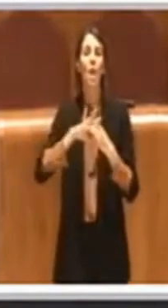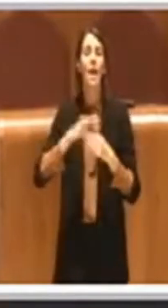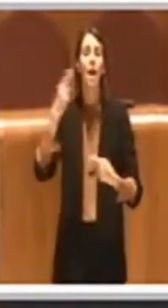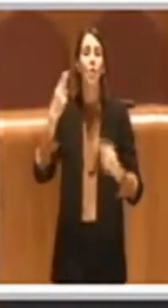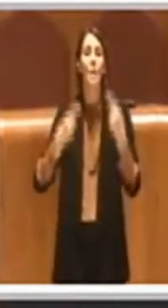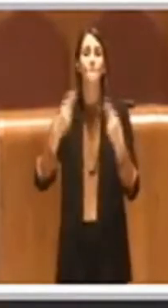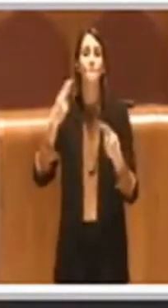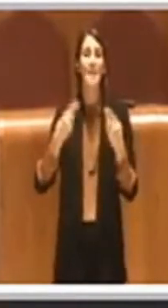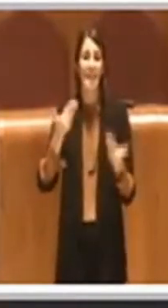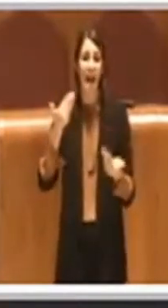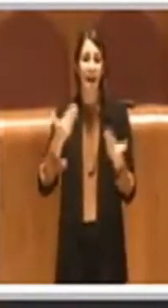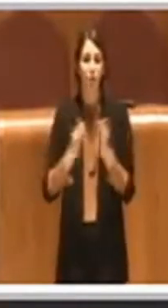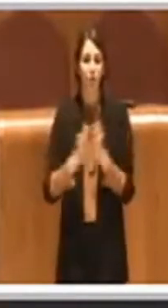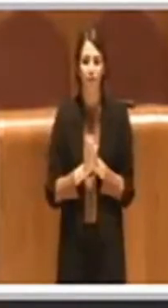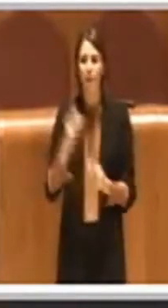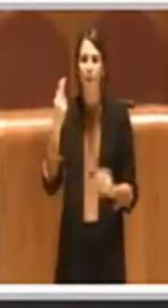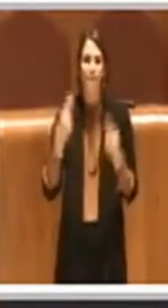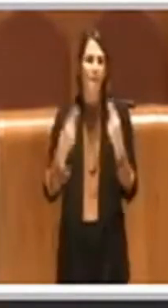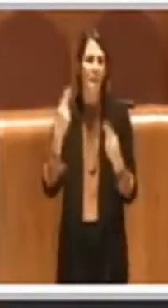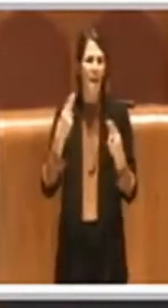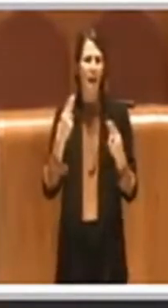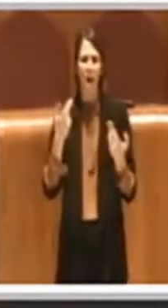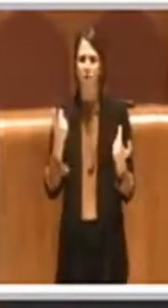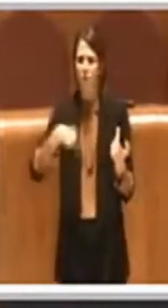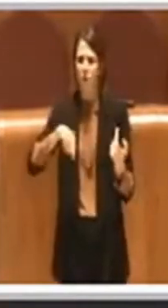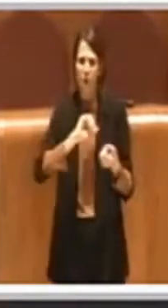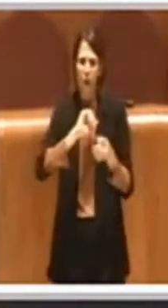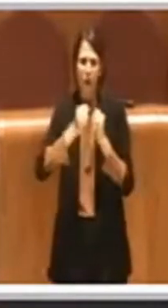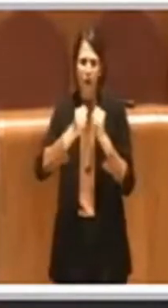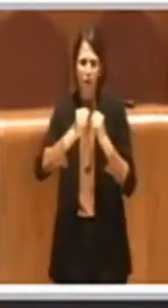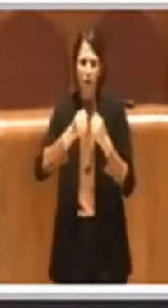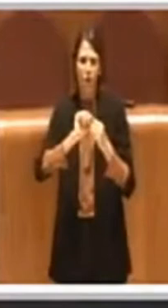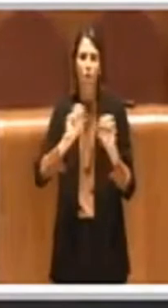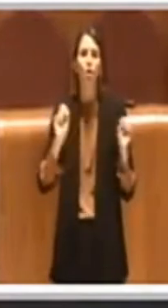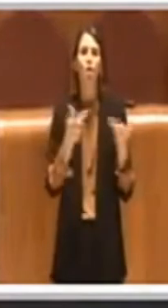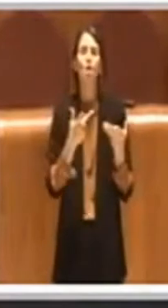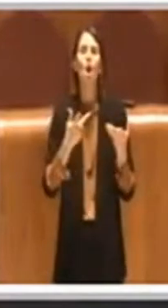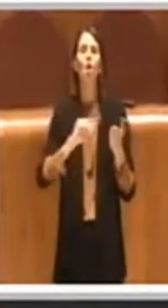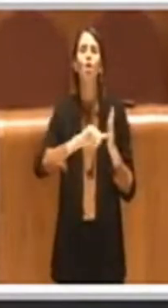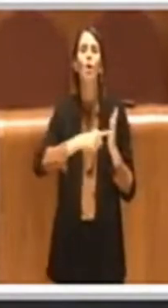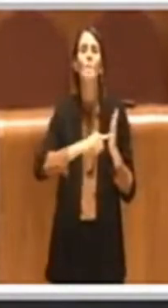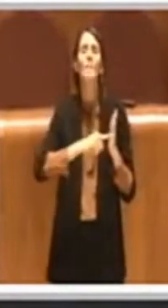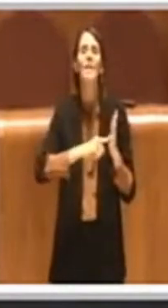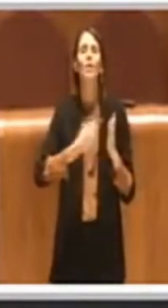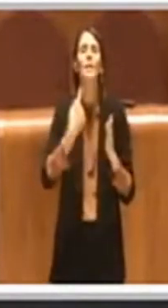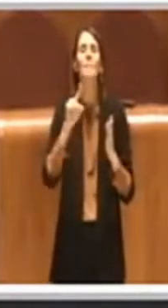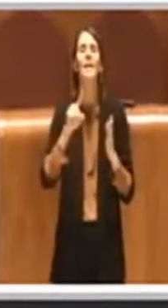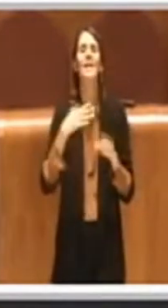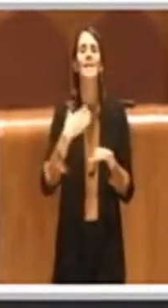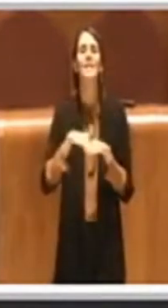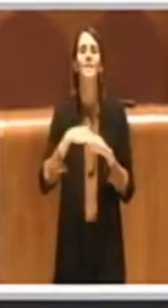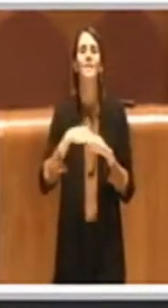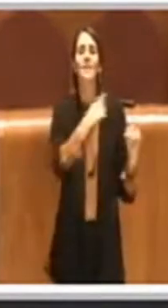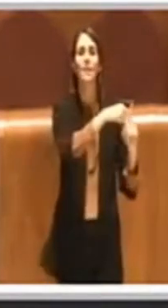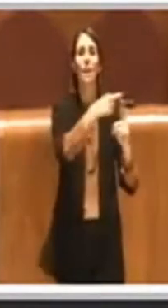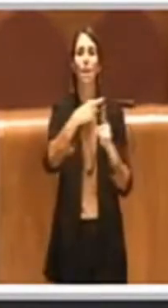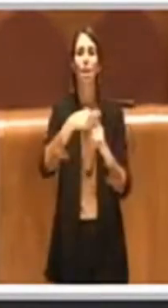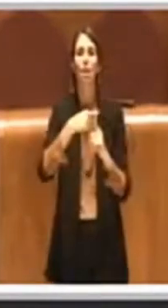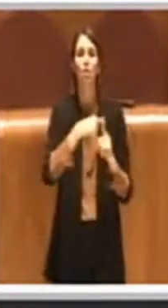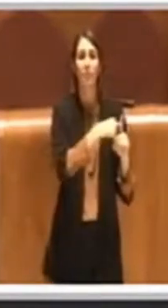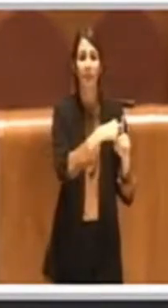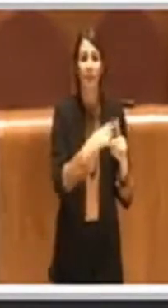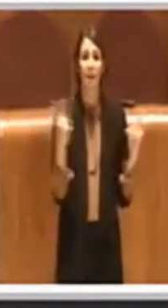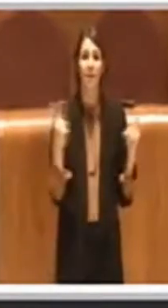noi con i bilanci c'è stato questo scontro con i 18 milioni dei servizi cimiteriali ma ha detto francamente quello è stato il